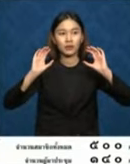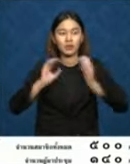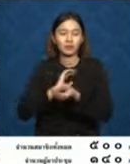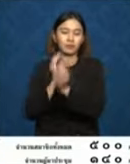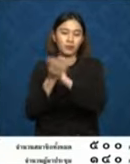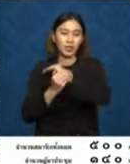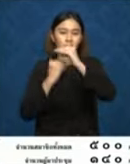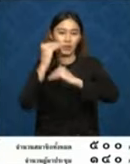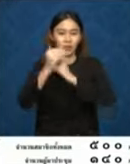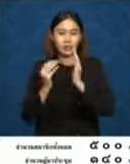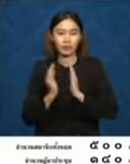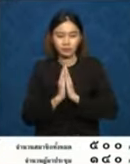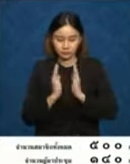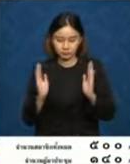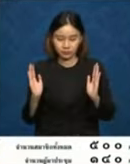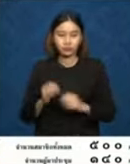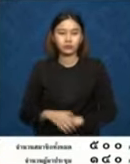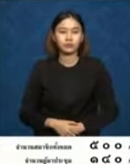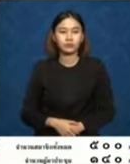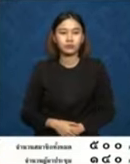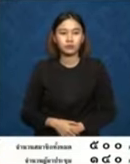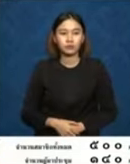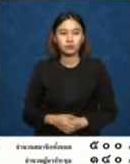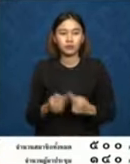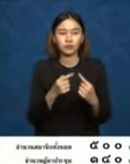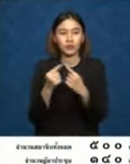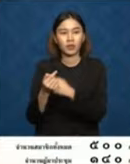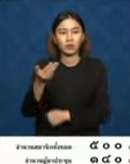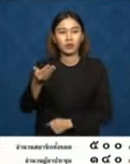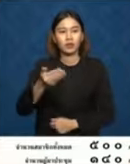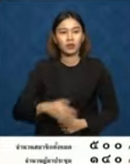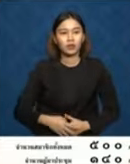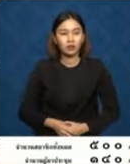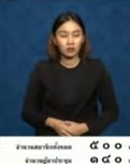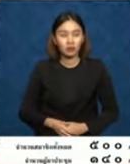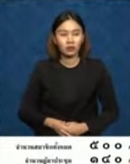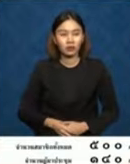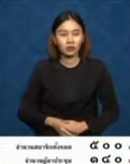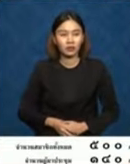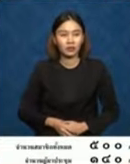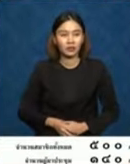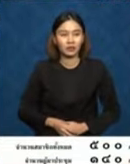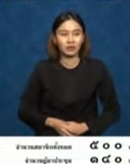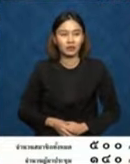ขอบพระคุณครับ respect ขอบคุณครับเชิญท่านครูมานิษฐ์สังพุ่มครับ